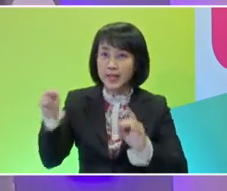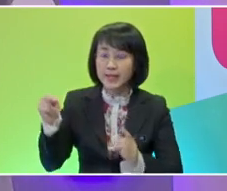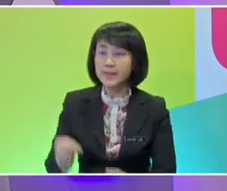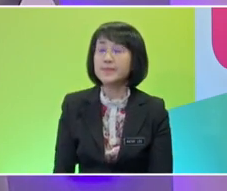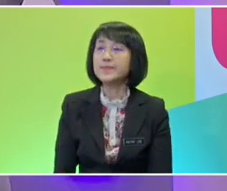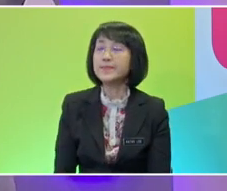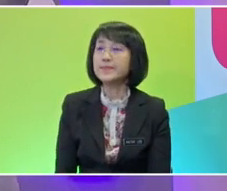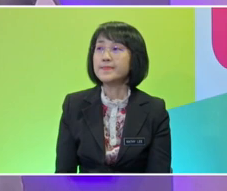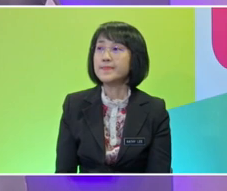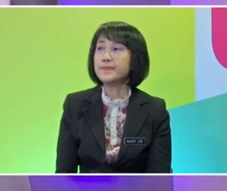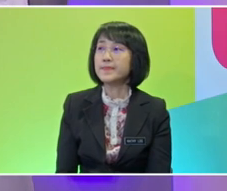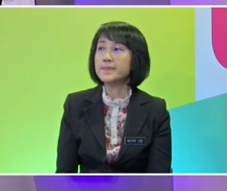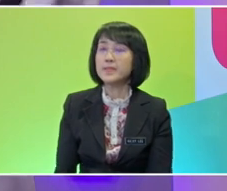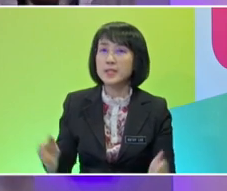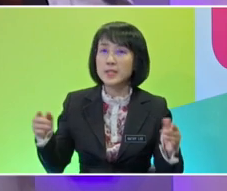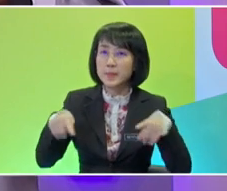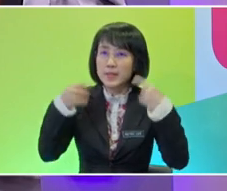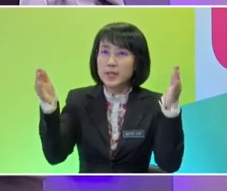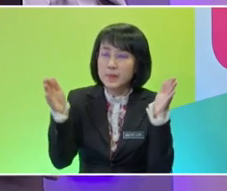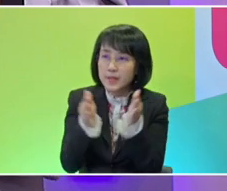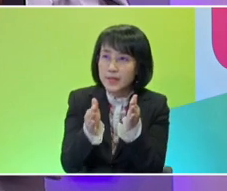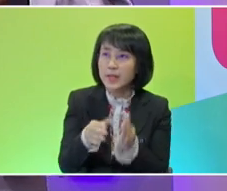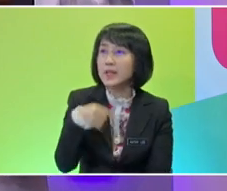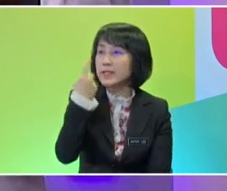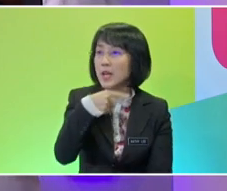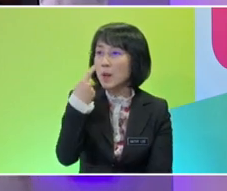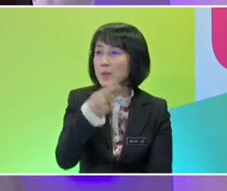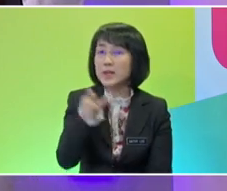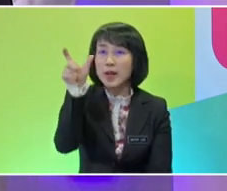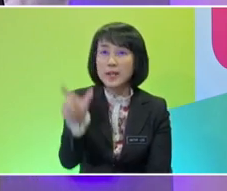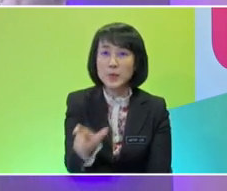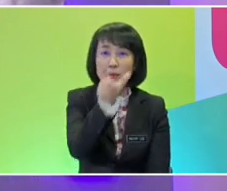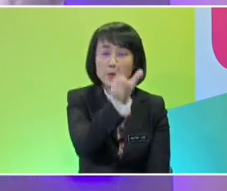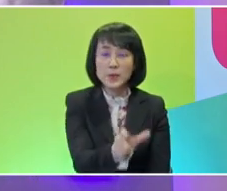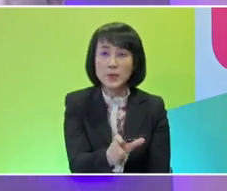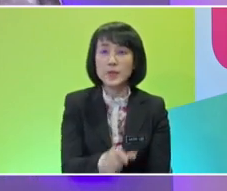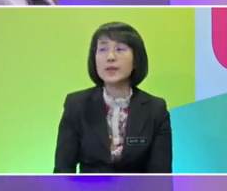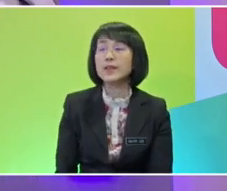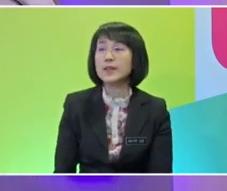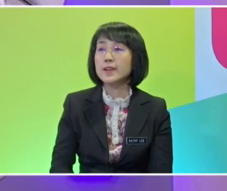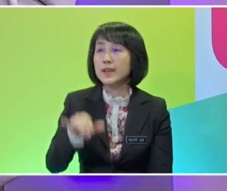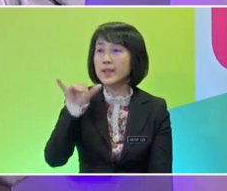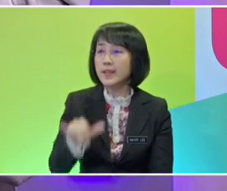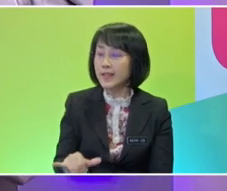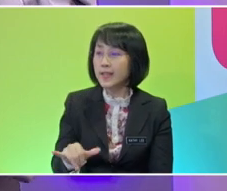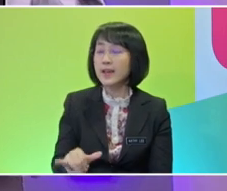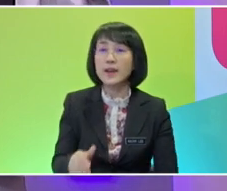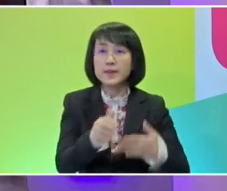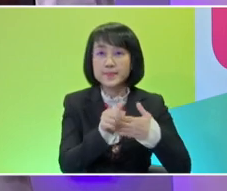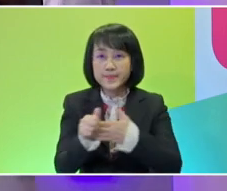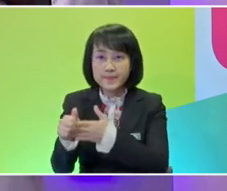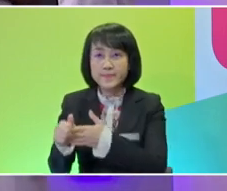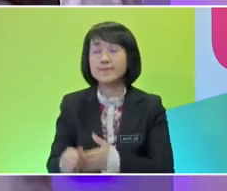kecil lagi kepada siapakah individu-individu yang mempelopori perkembangan-perkembangan pendidikan ini tadi